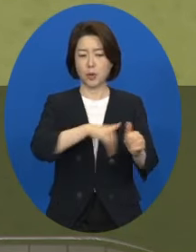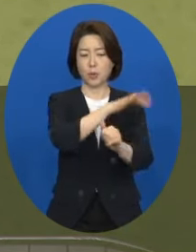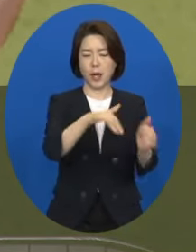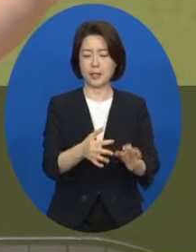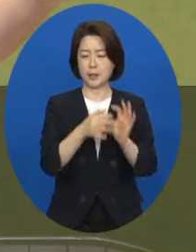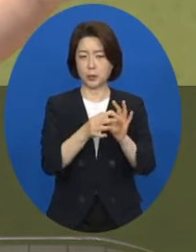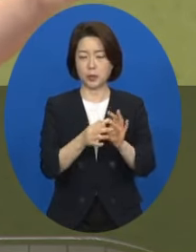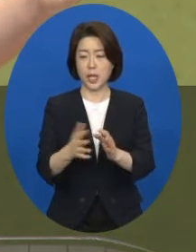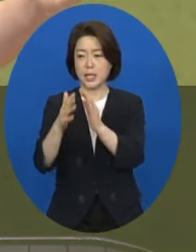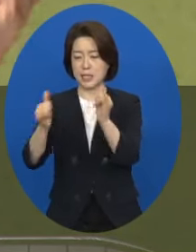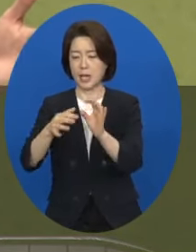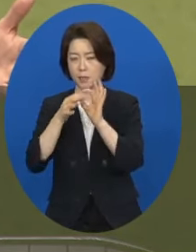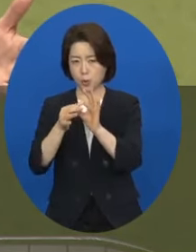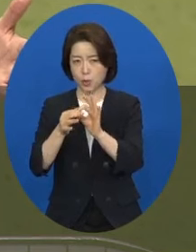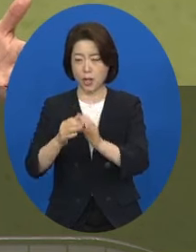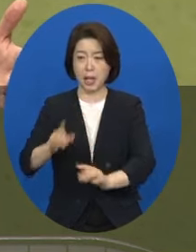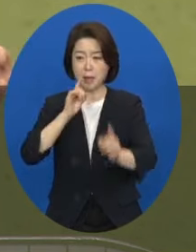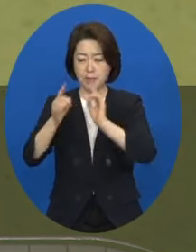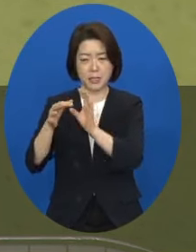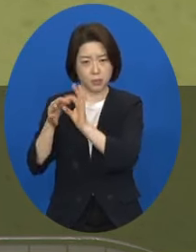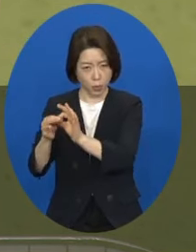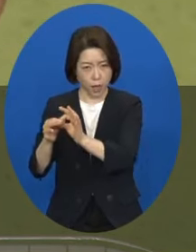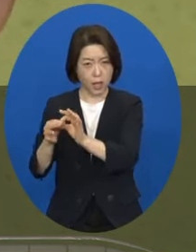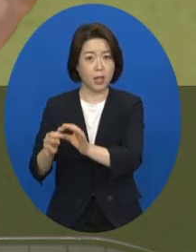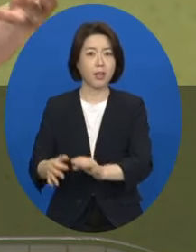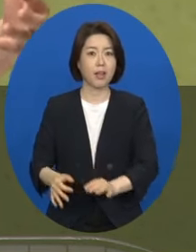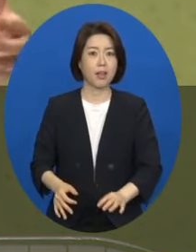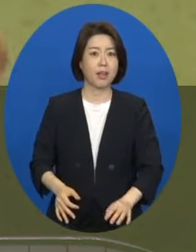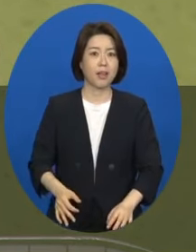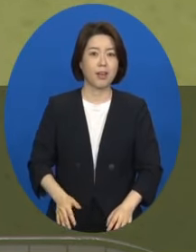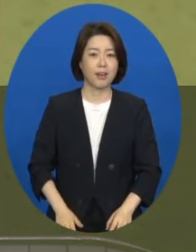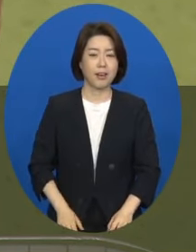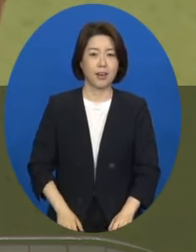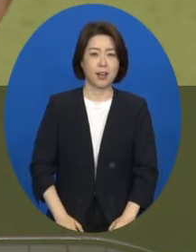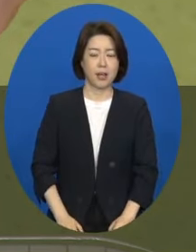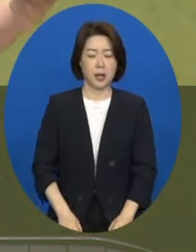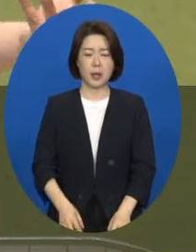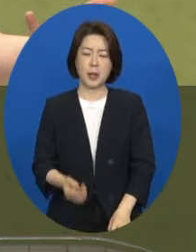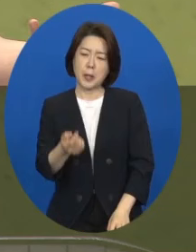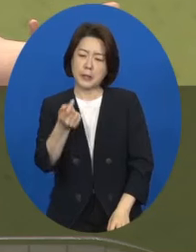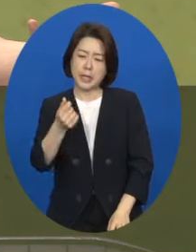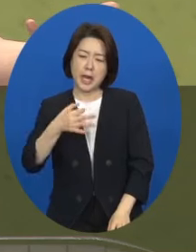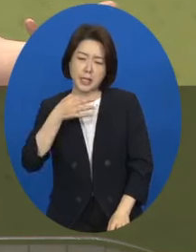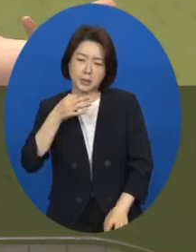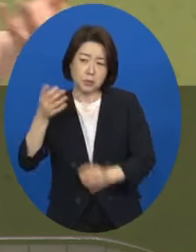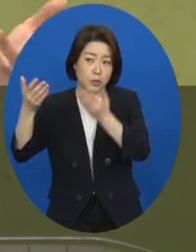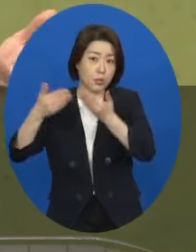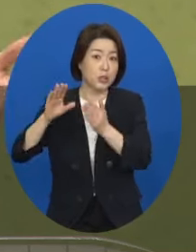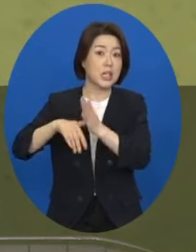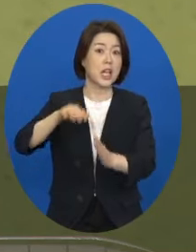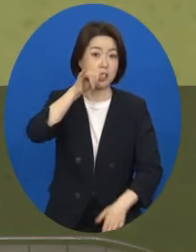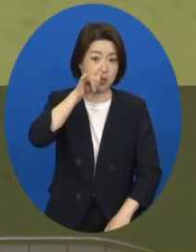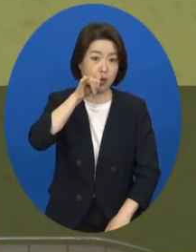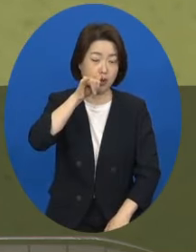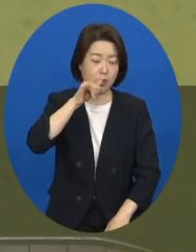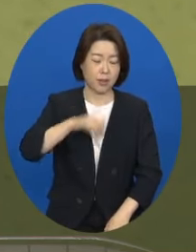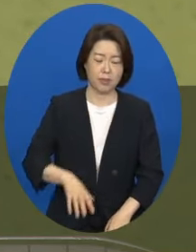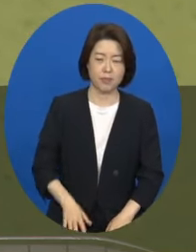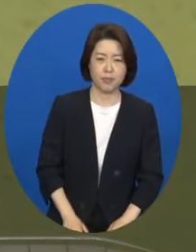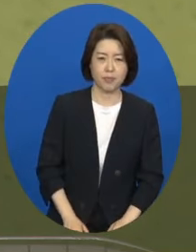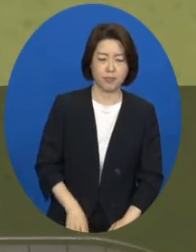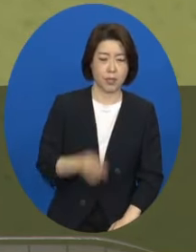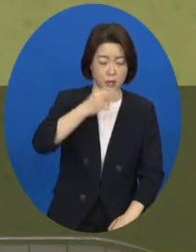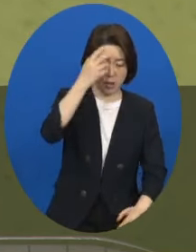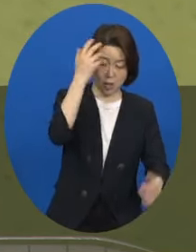통해서 사람을 통해서 말씀을 통해서 세미한 음성으로 우리에게 말씀해 주십니다. 그래서 술